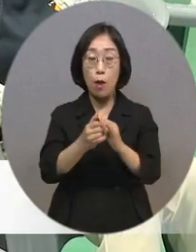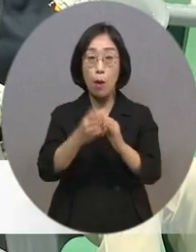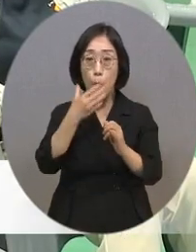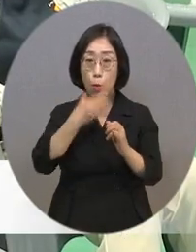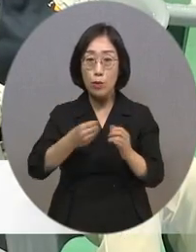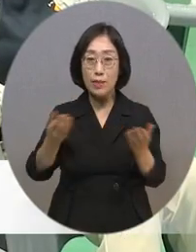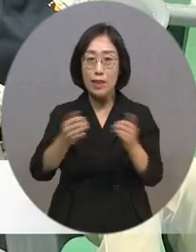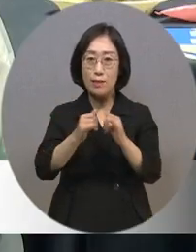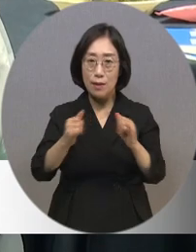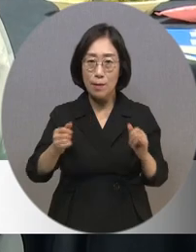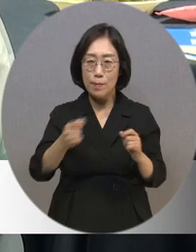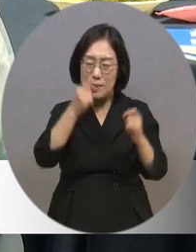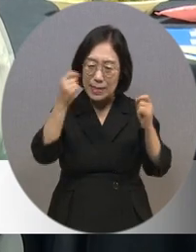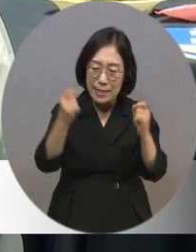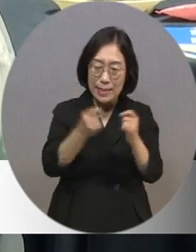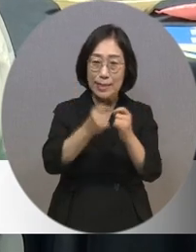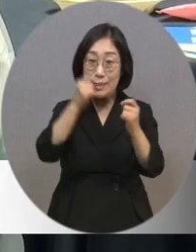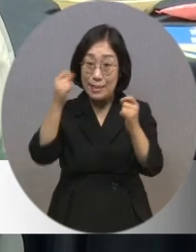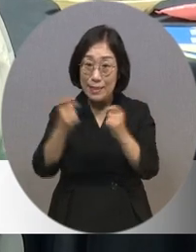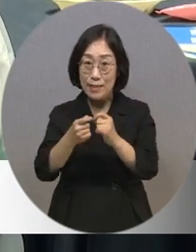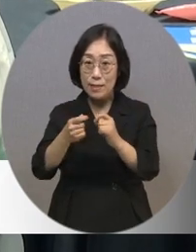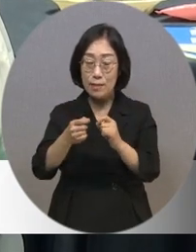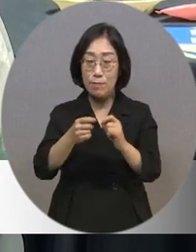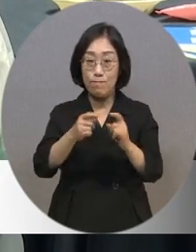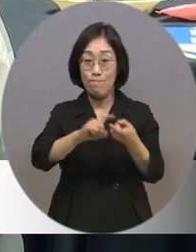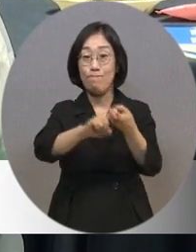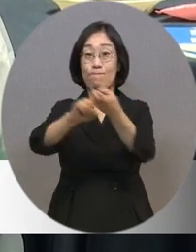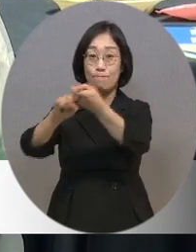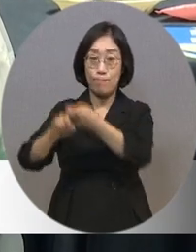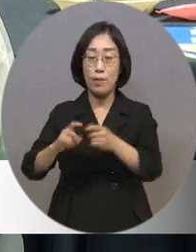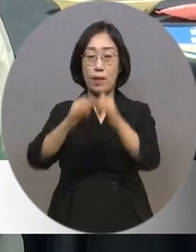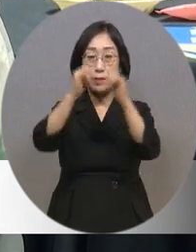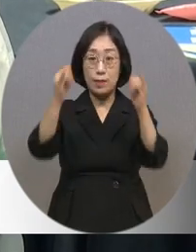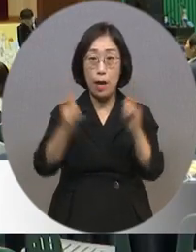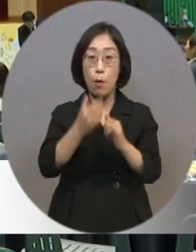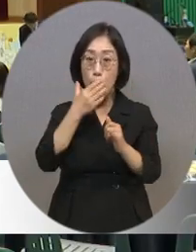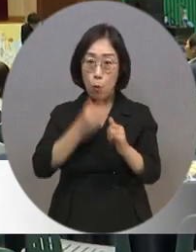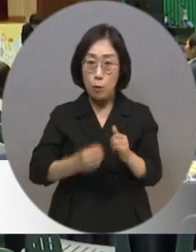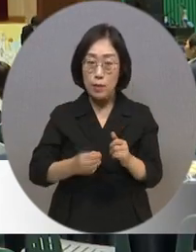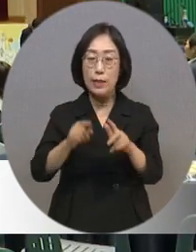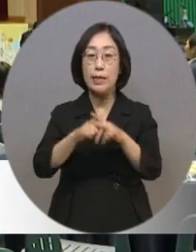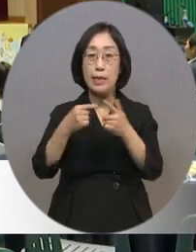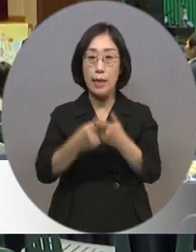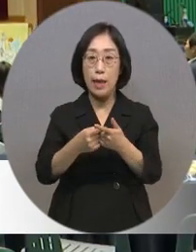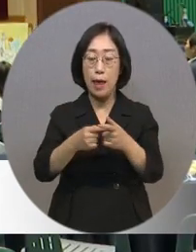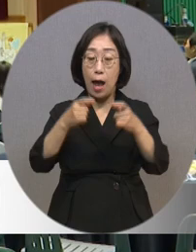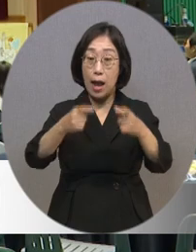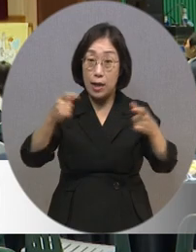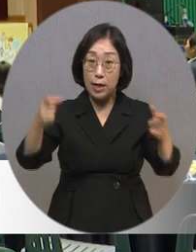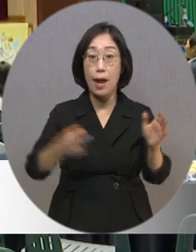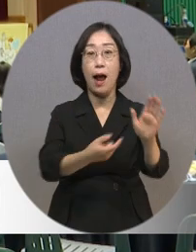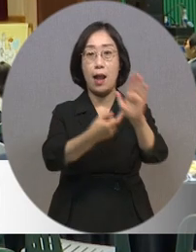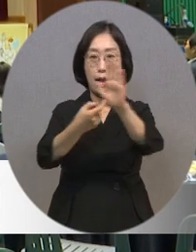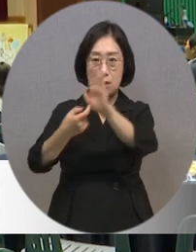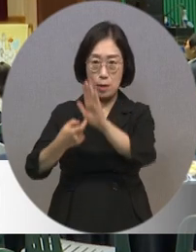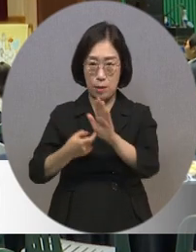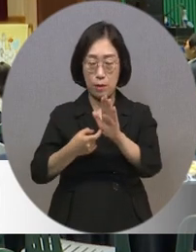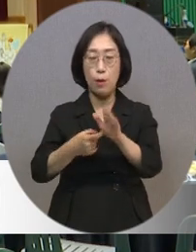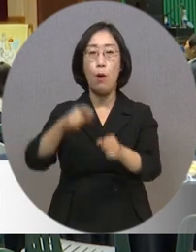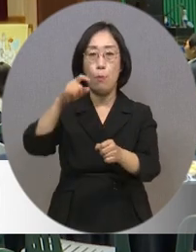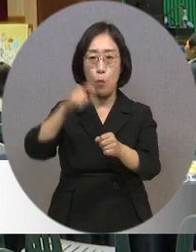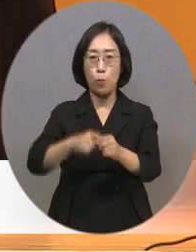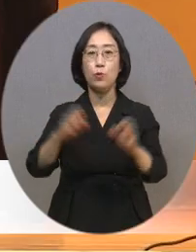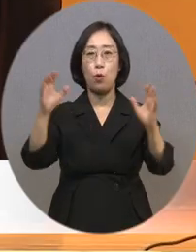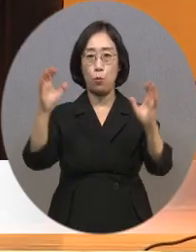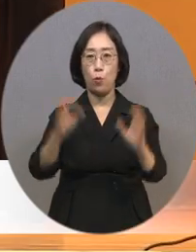유대감을 강화하고 지역주민들에게 사회복지에 대한 이해를 높이며 공동체 의식을 확산하고자